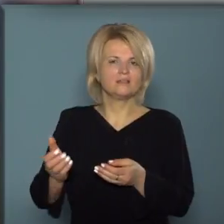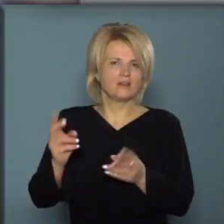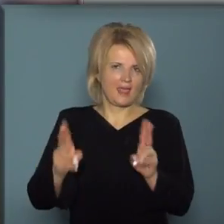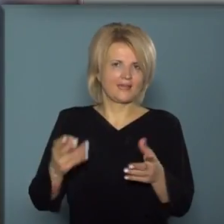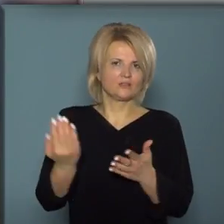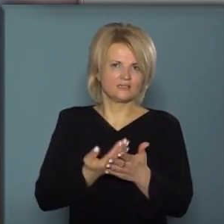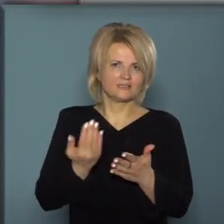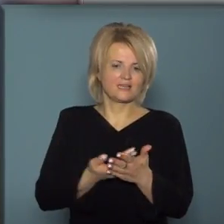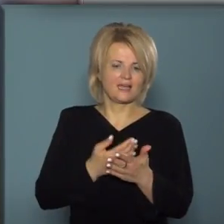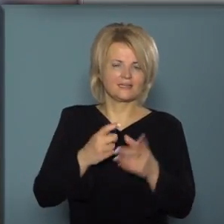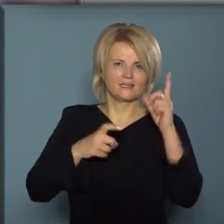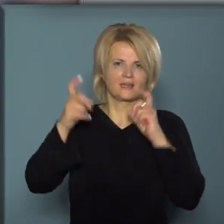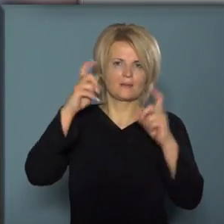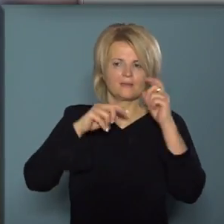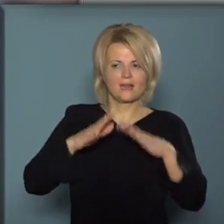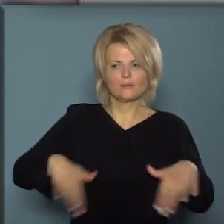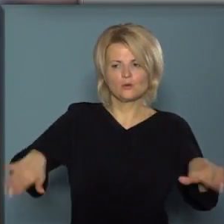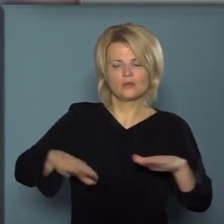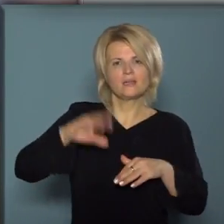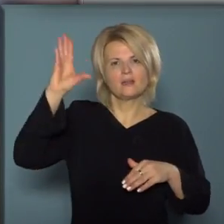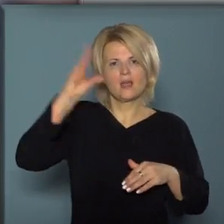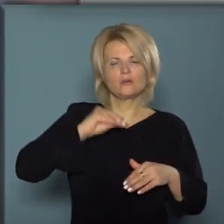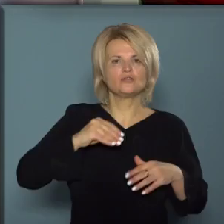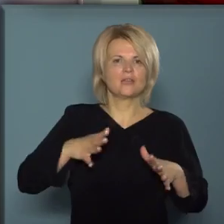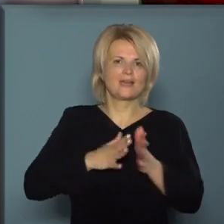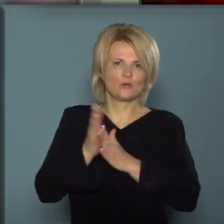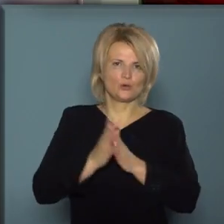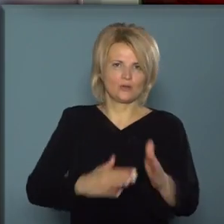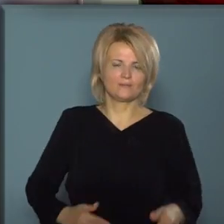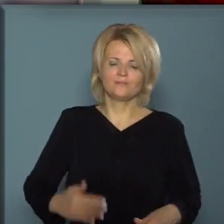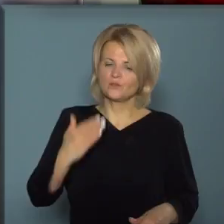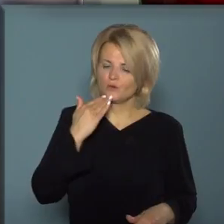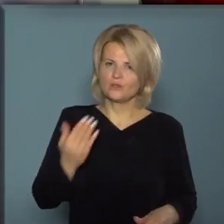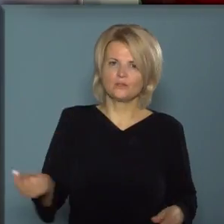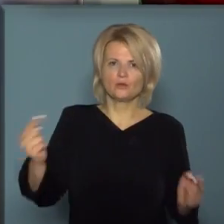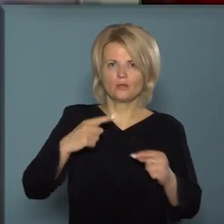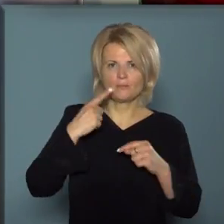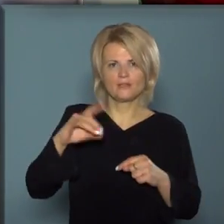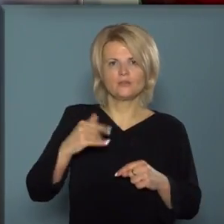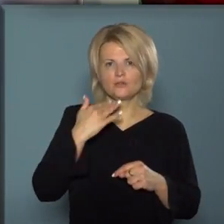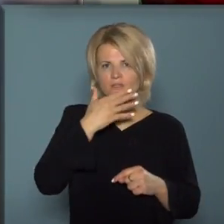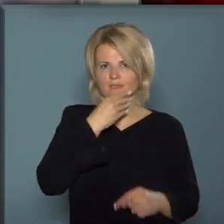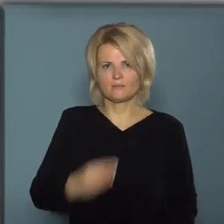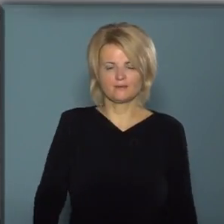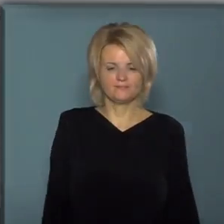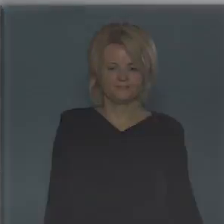remélem, hogy itt a környék lakossága ezt is szintén örömmel fogja fogadni. Köszönjük szépen, jöjjön máskor is. Én is